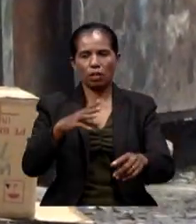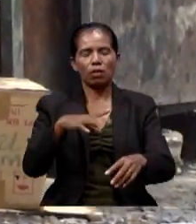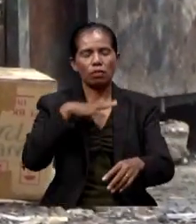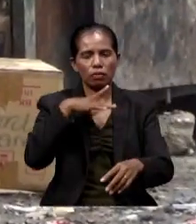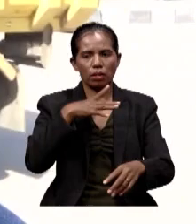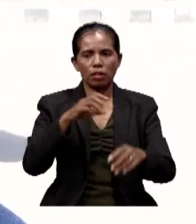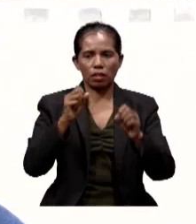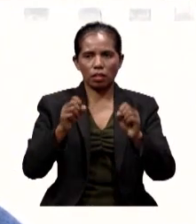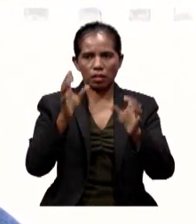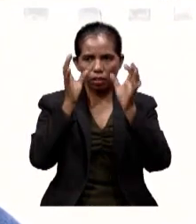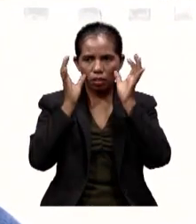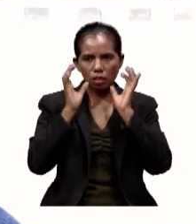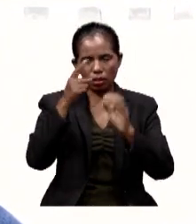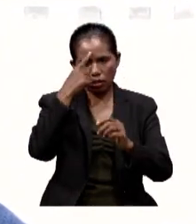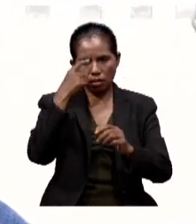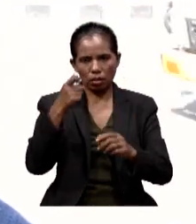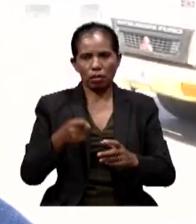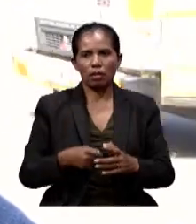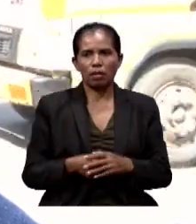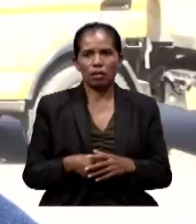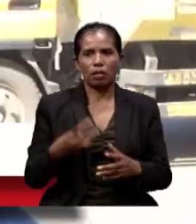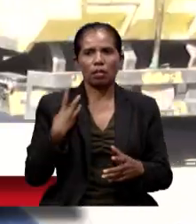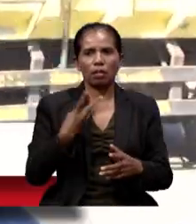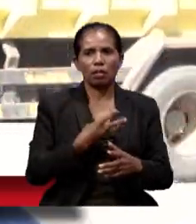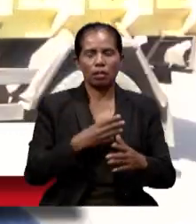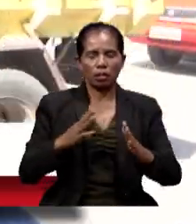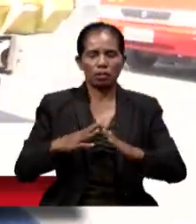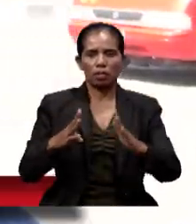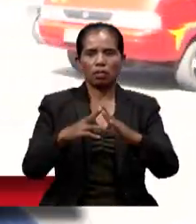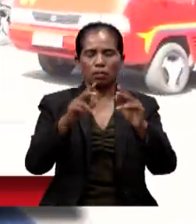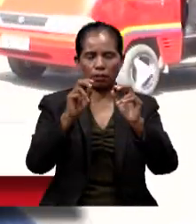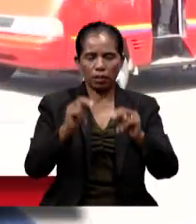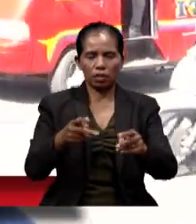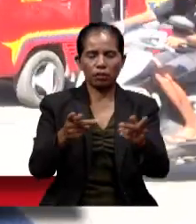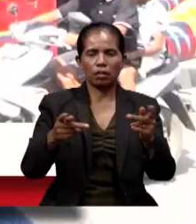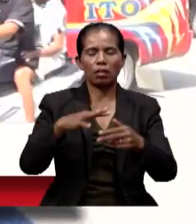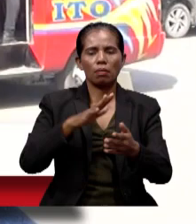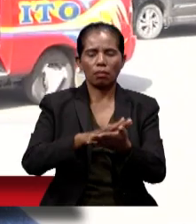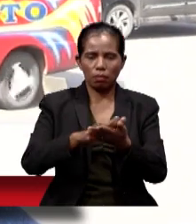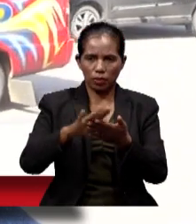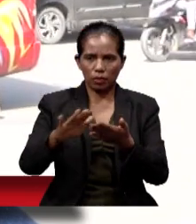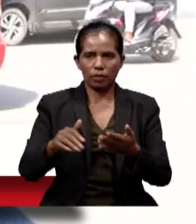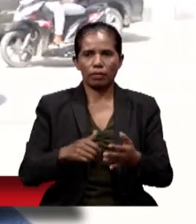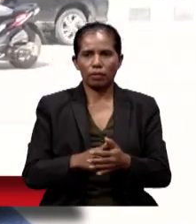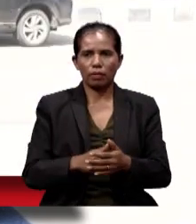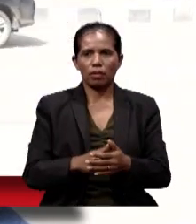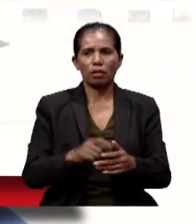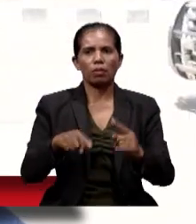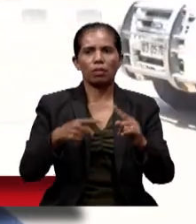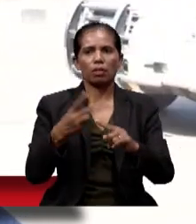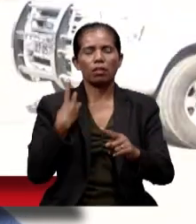sende triste, tambah, ite iha kapital ne presisa fatin ibe mak moos, skari kohir